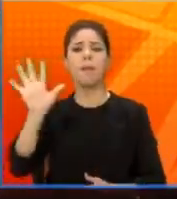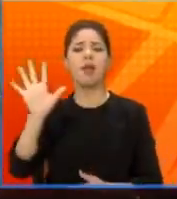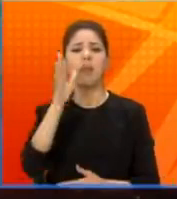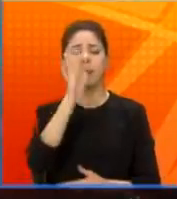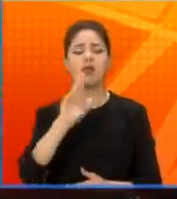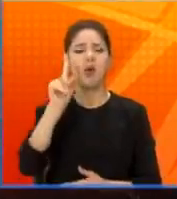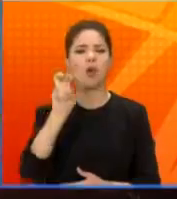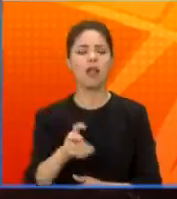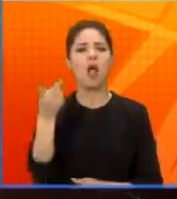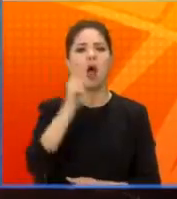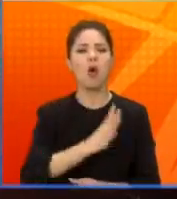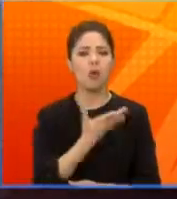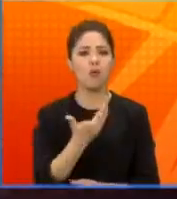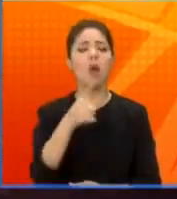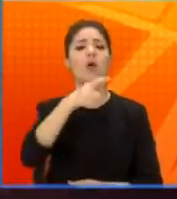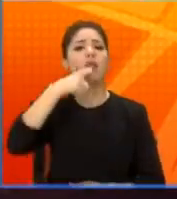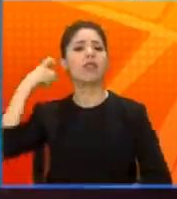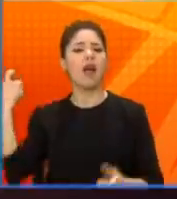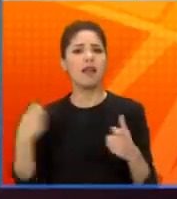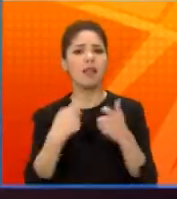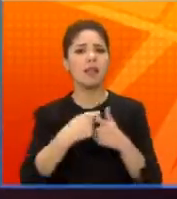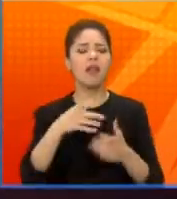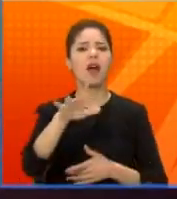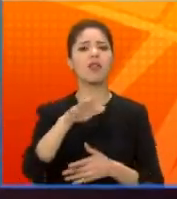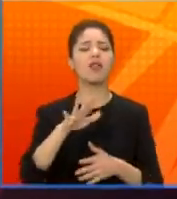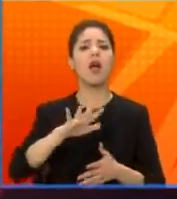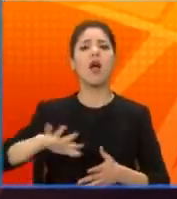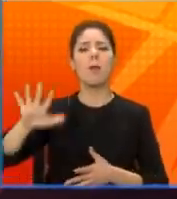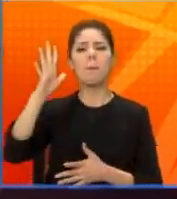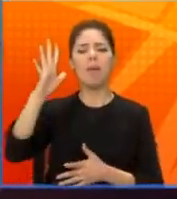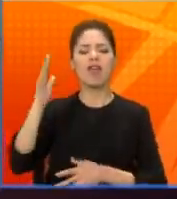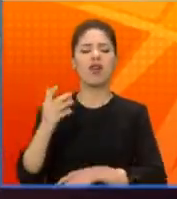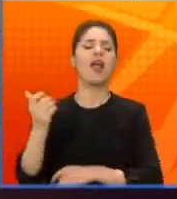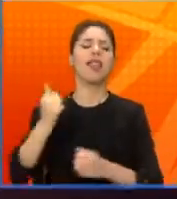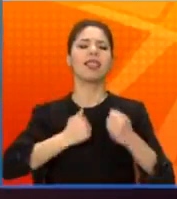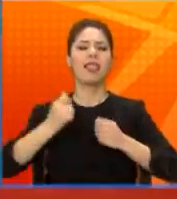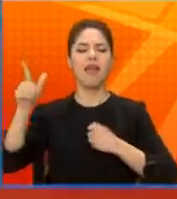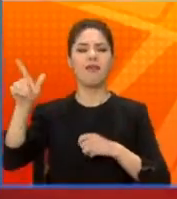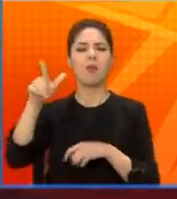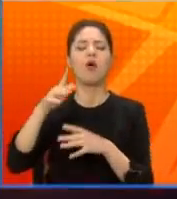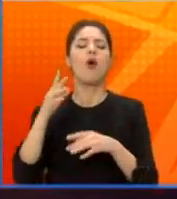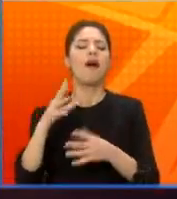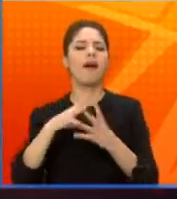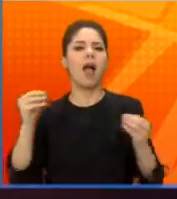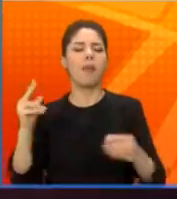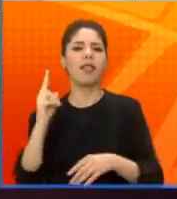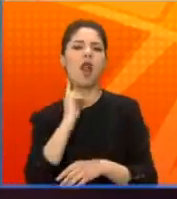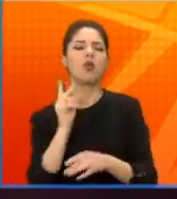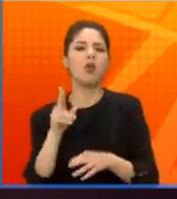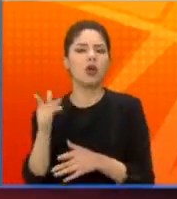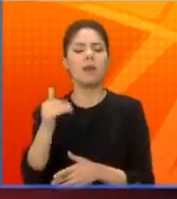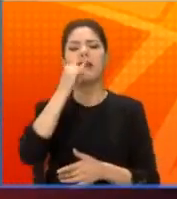42.518'de ölü var. Bu tarihi savaşta kıta Avrupası'nın 5 devi de kaybedenler kulübünün üyesi halindeler. İngiltere,